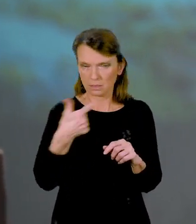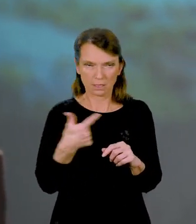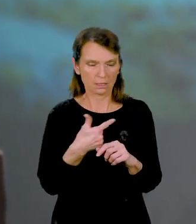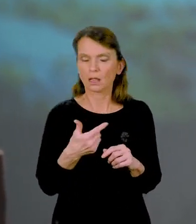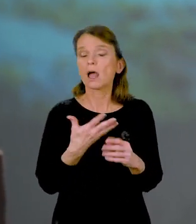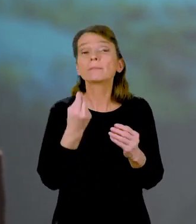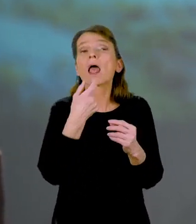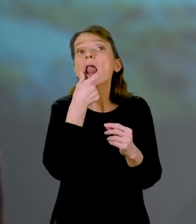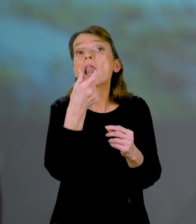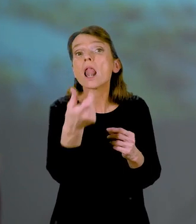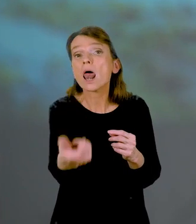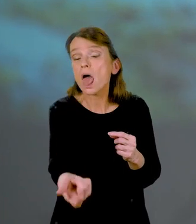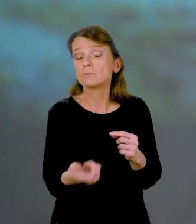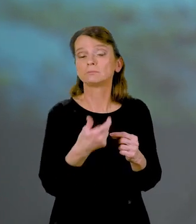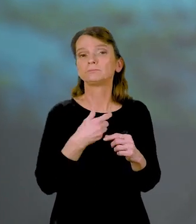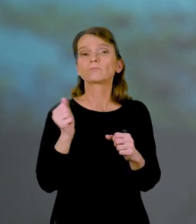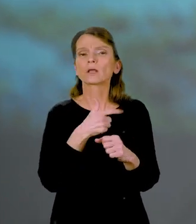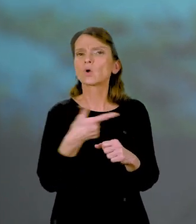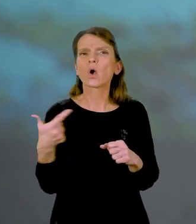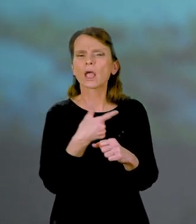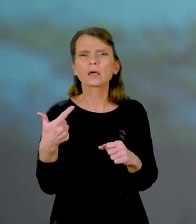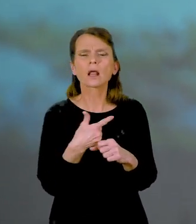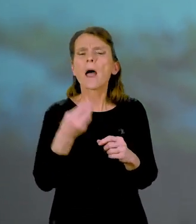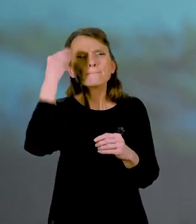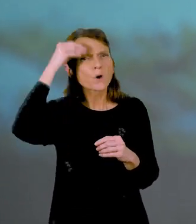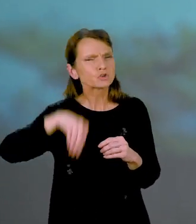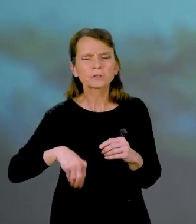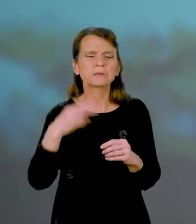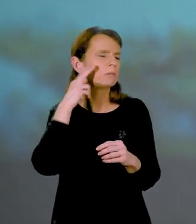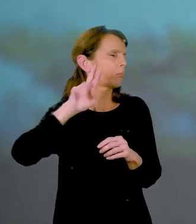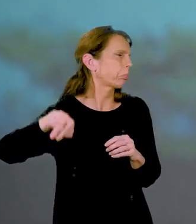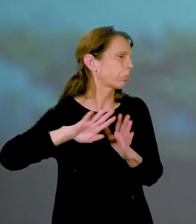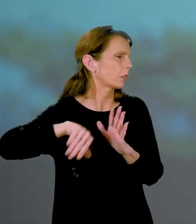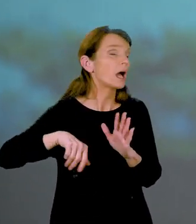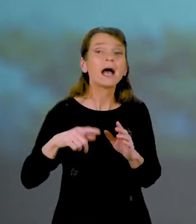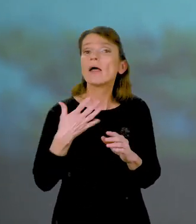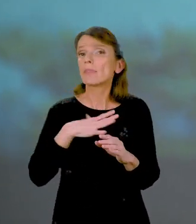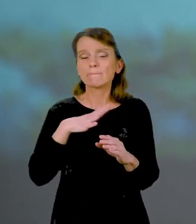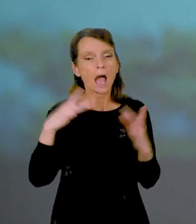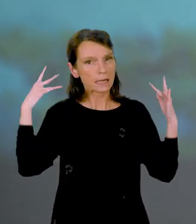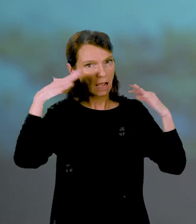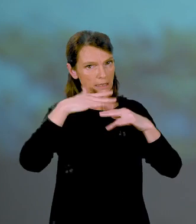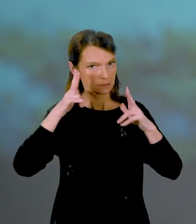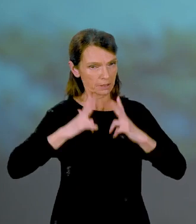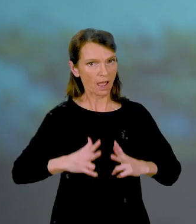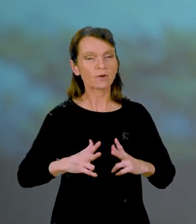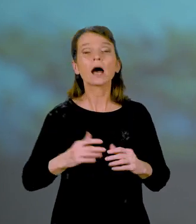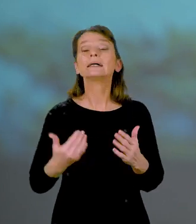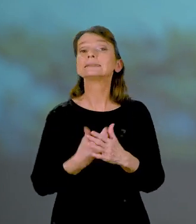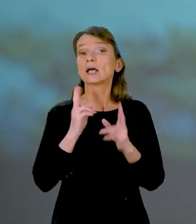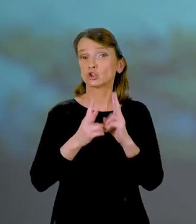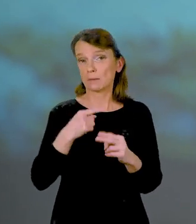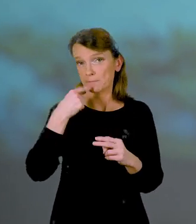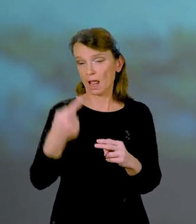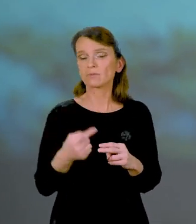zdrave in predolgega jezika, ker prezirata poštenje in ker ima ni do sprave, zapleni v prid